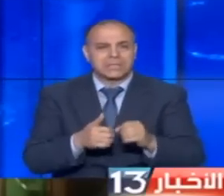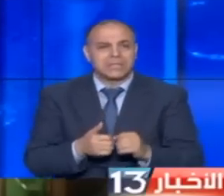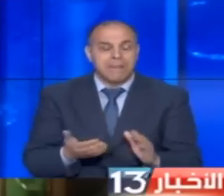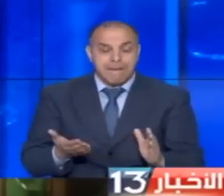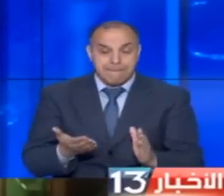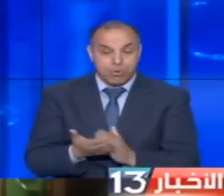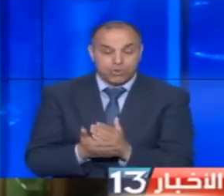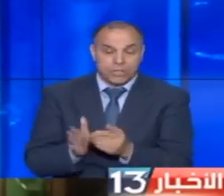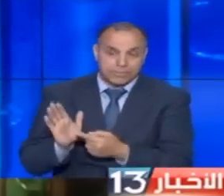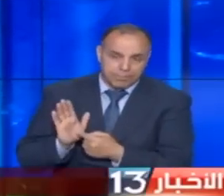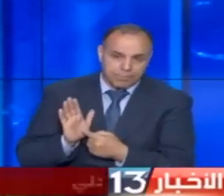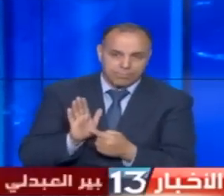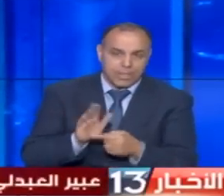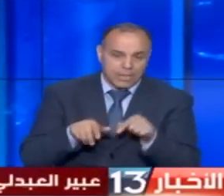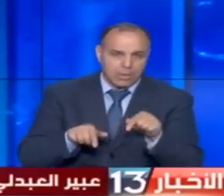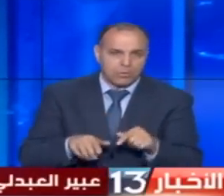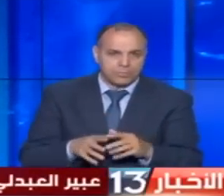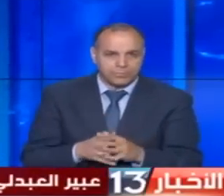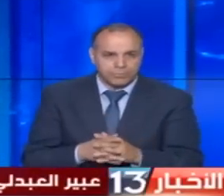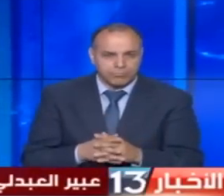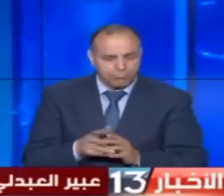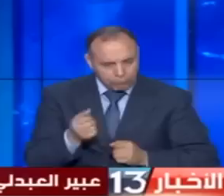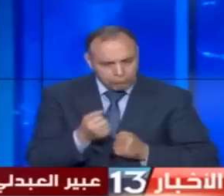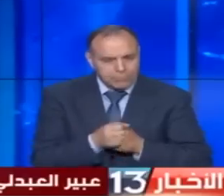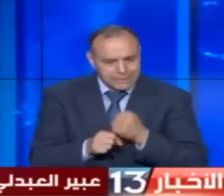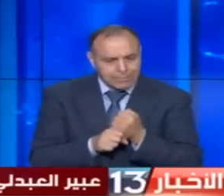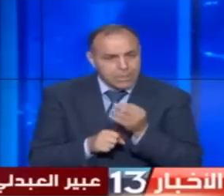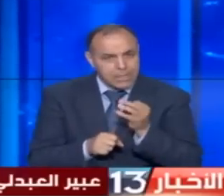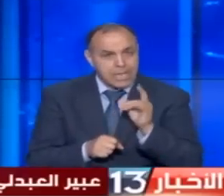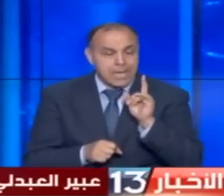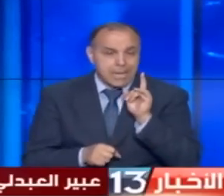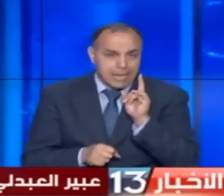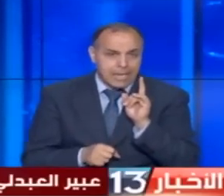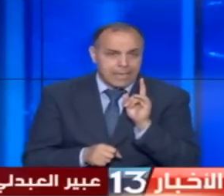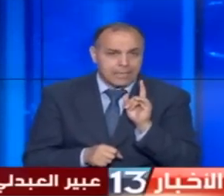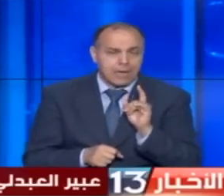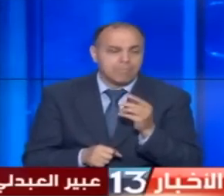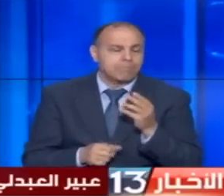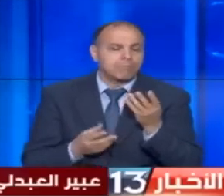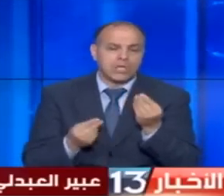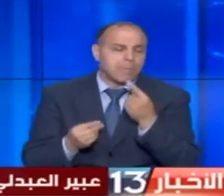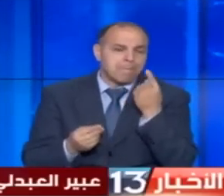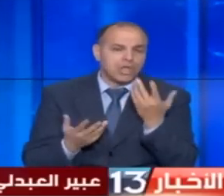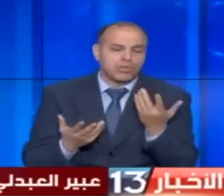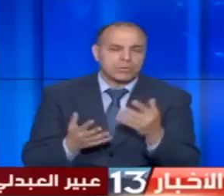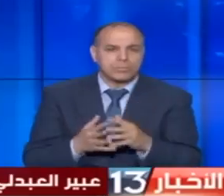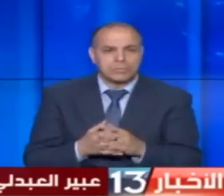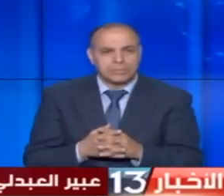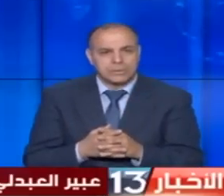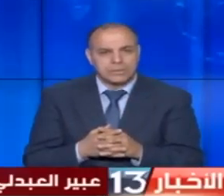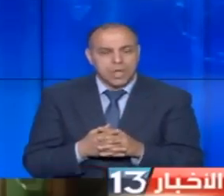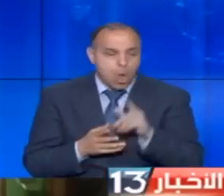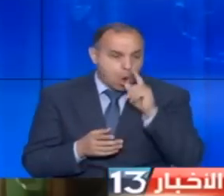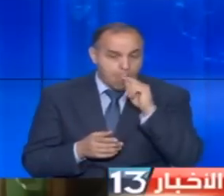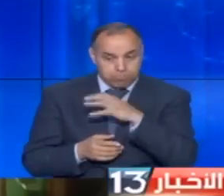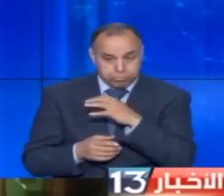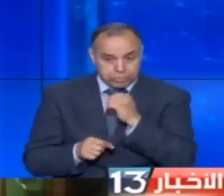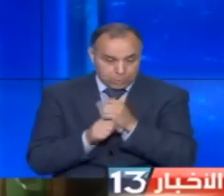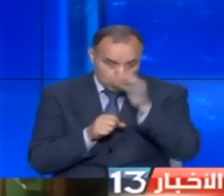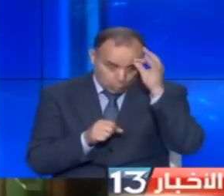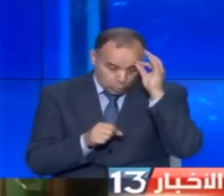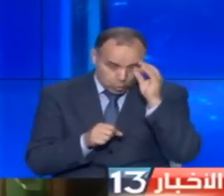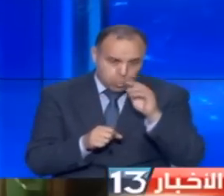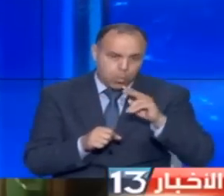المعروفه الاستثمار لكنه ما يعيشه اه ال استثمر التونسي